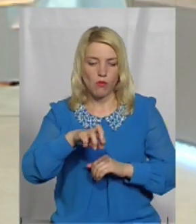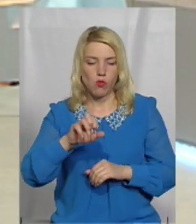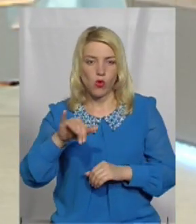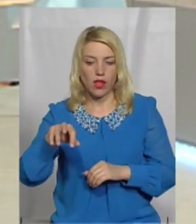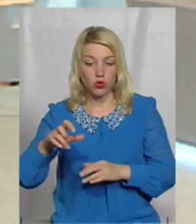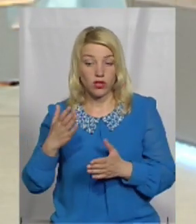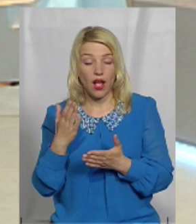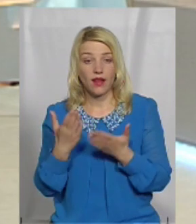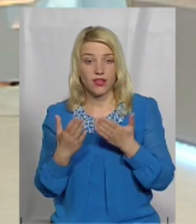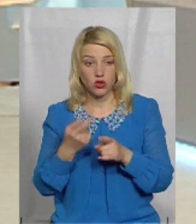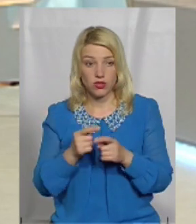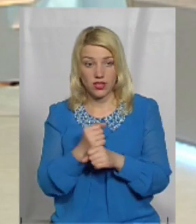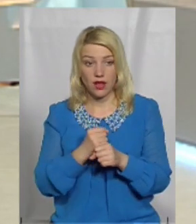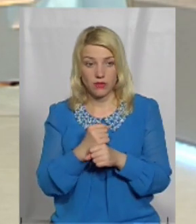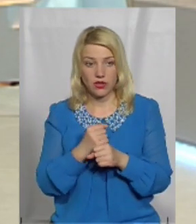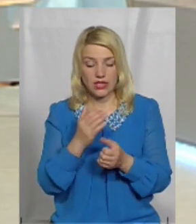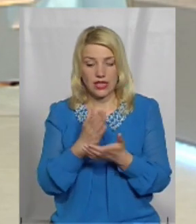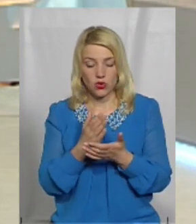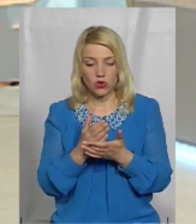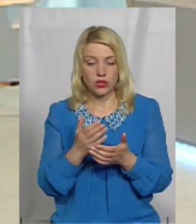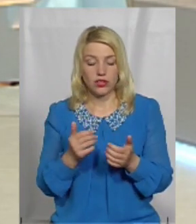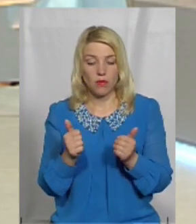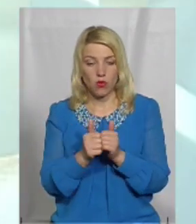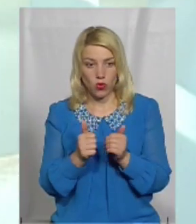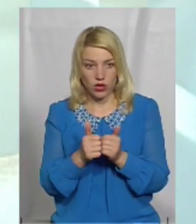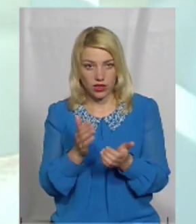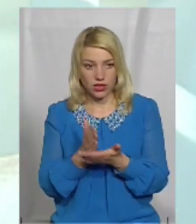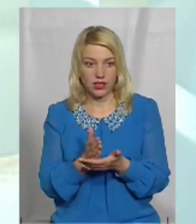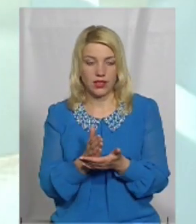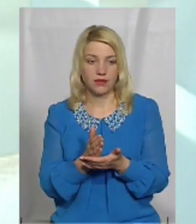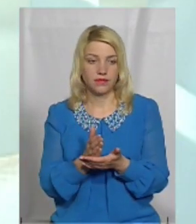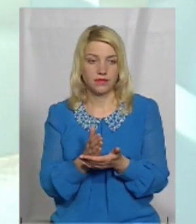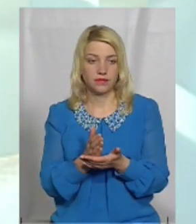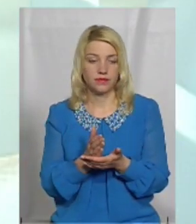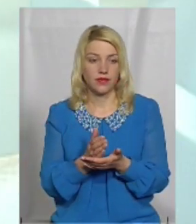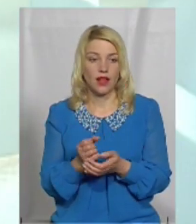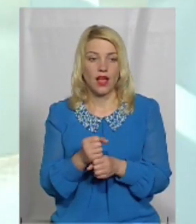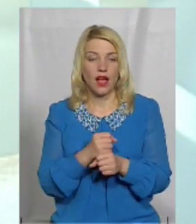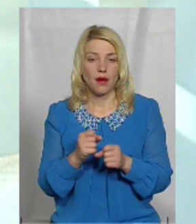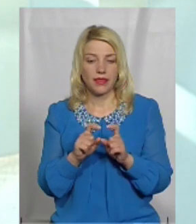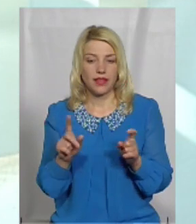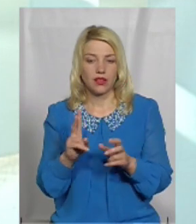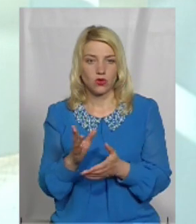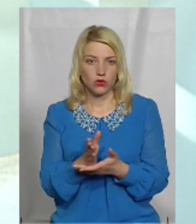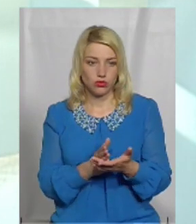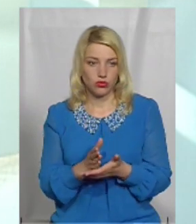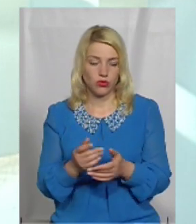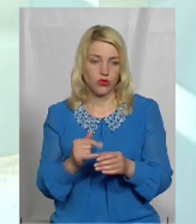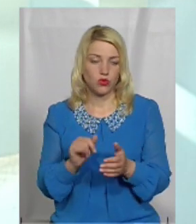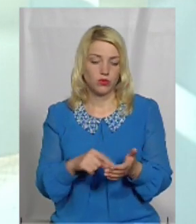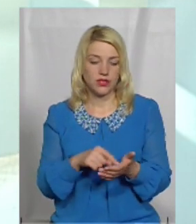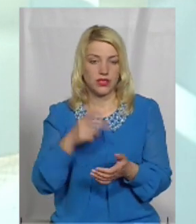аптеки, які є розміщені в нас, то поряд є біля саме амбулаторії, є аптеки, які обслуговують. В місті є